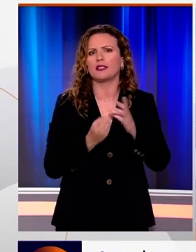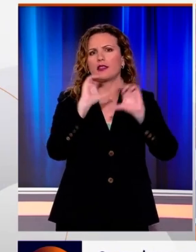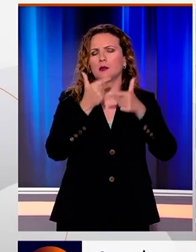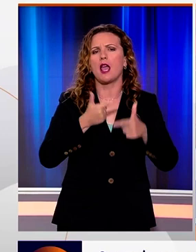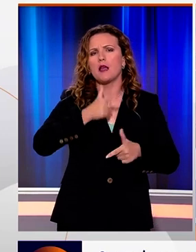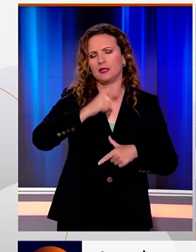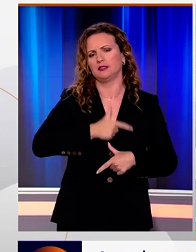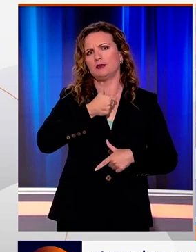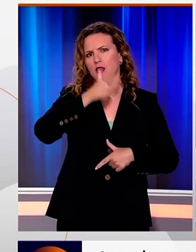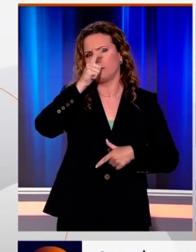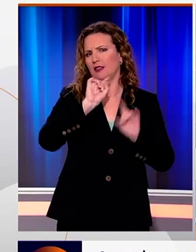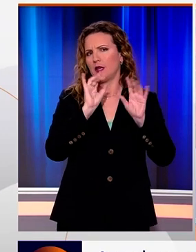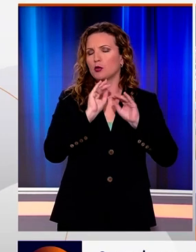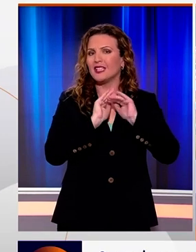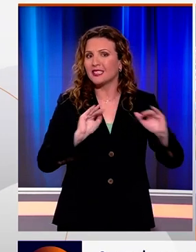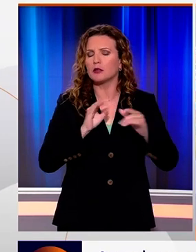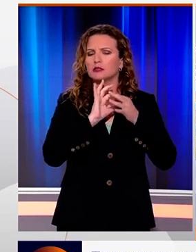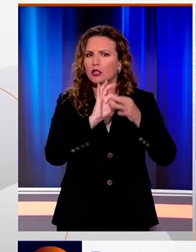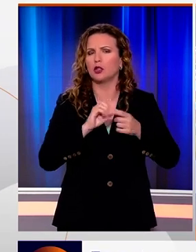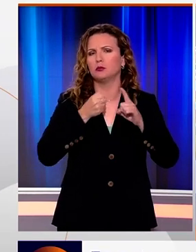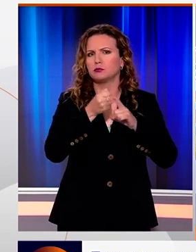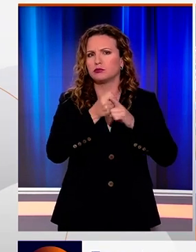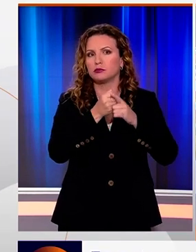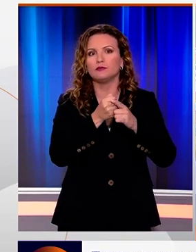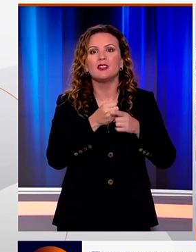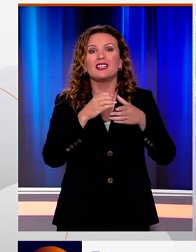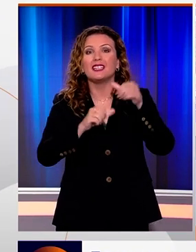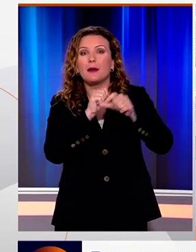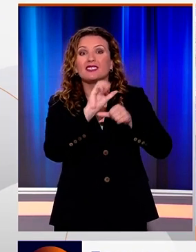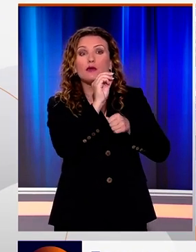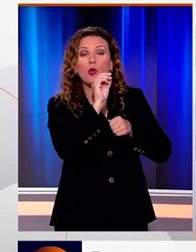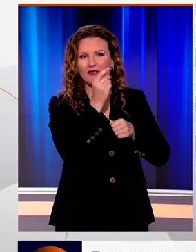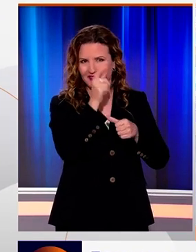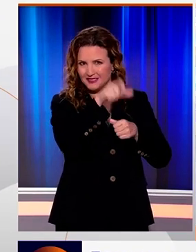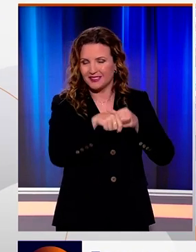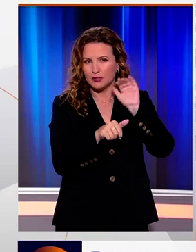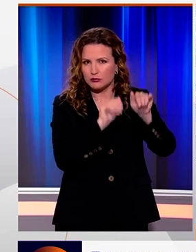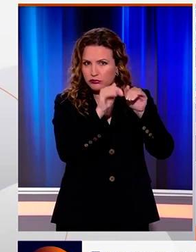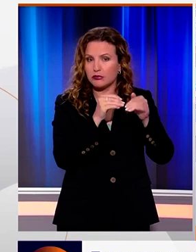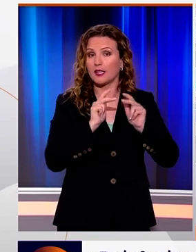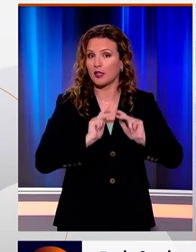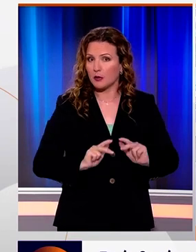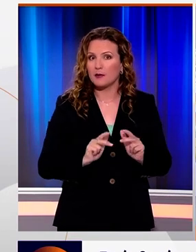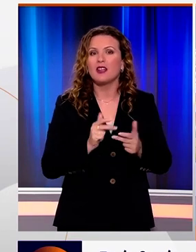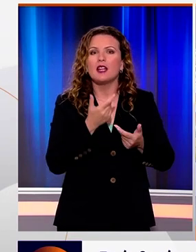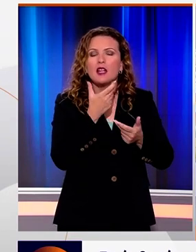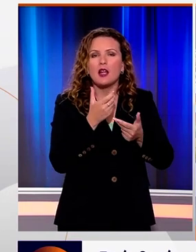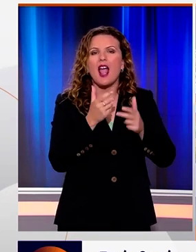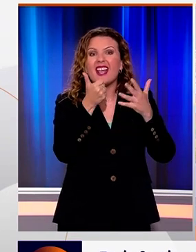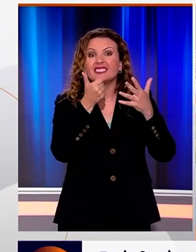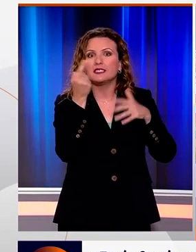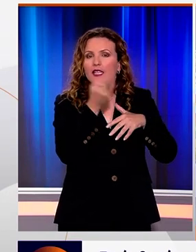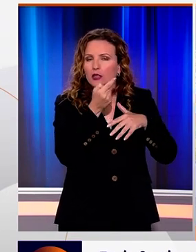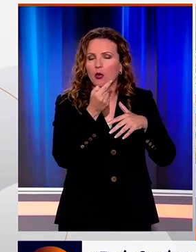αλαζονία μας δημιουργεί, ούτε διάθεση εφησυχασμού. Σας ικανοποιεί αυτό το 6% που δόθηκε χθες μετά και από τις ιστορίες με τον κύριο Βενιζέλο? Εμείς θα είμαστε πιο ψηλά από το